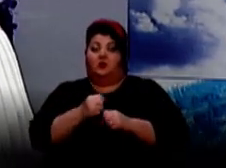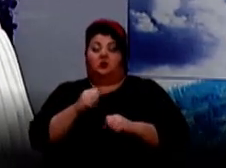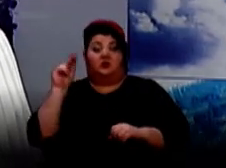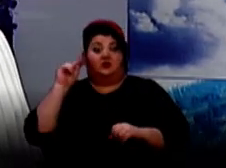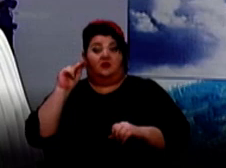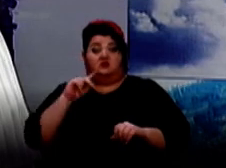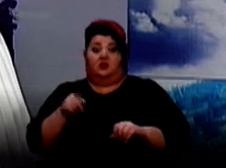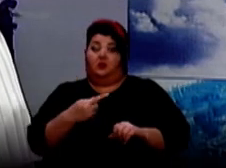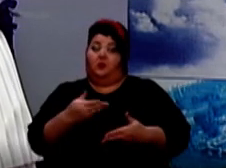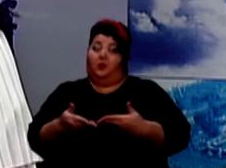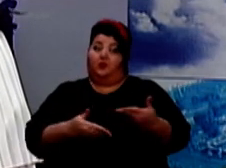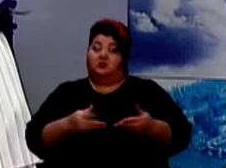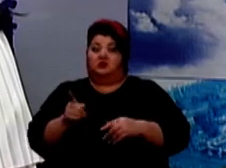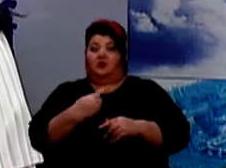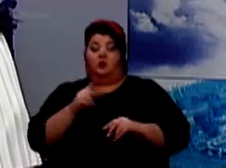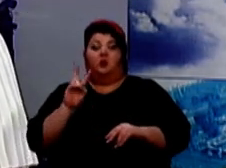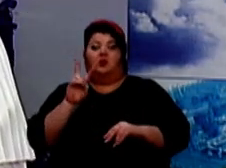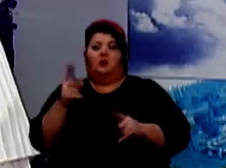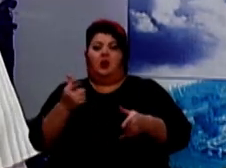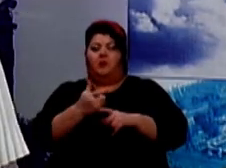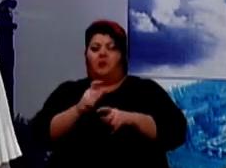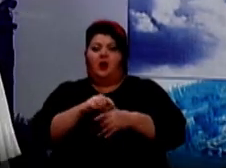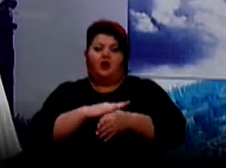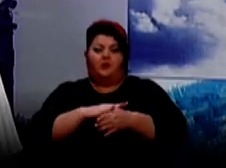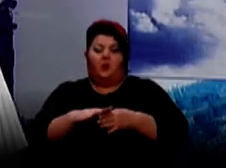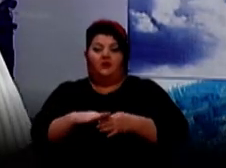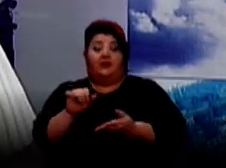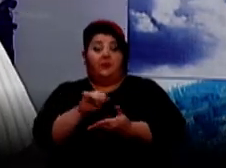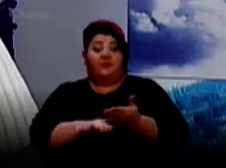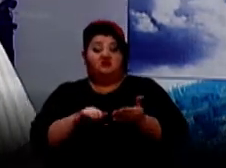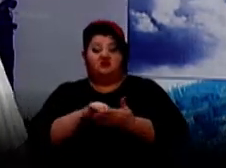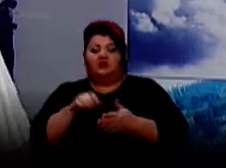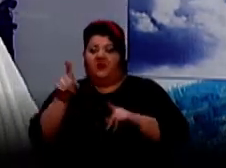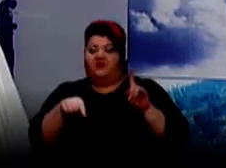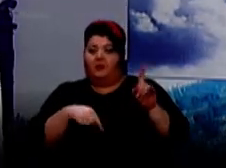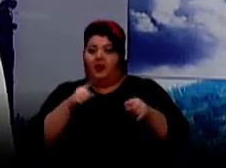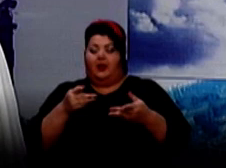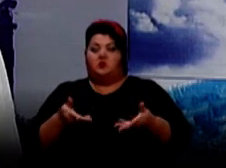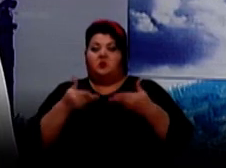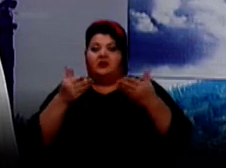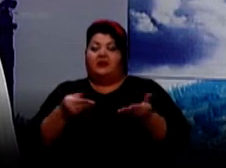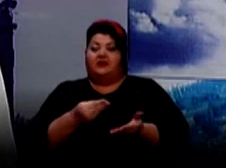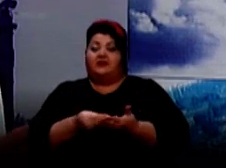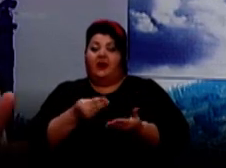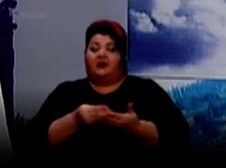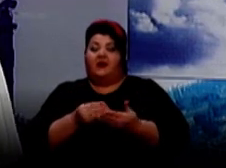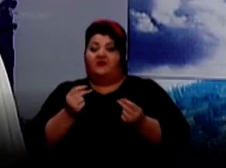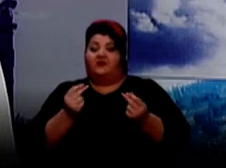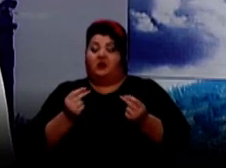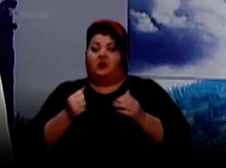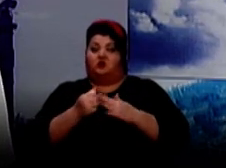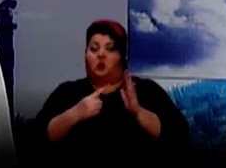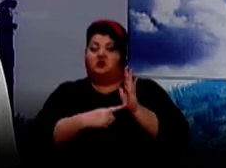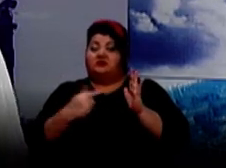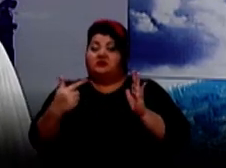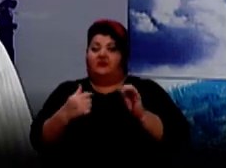або тролейбусами, які переповнені. Причина – перевізники вимагають підняти тариф на проїзд у громадському транспорті до 6 гривень,